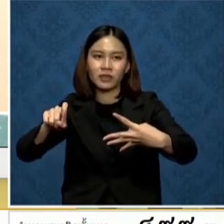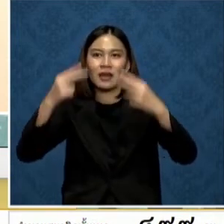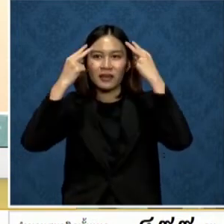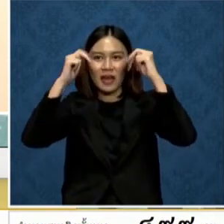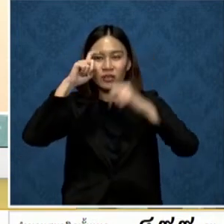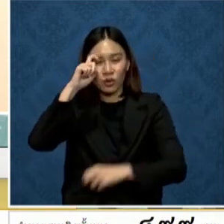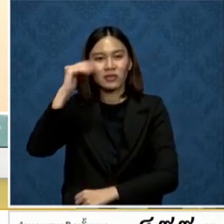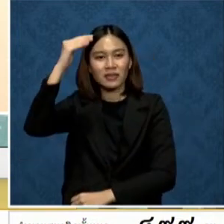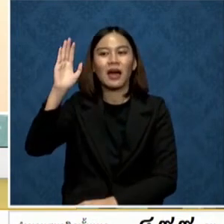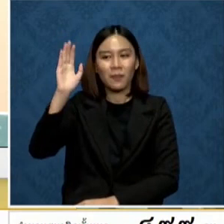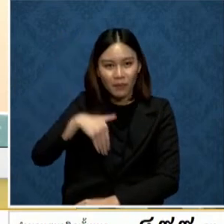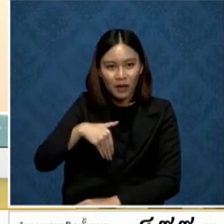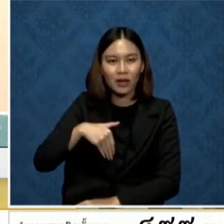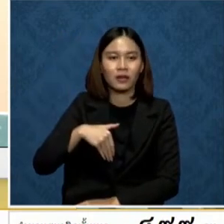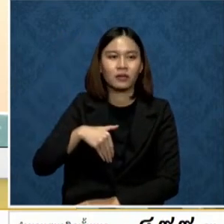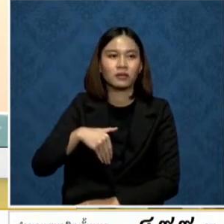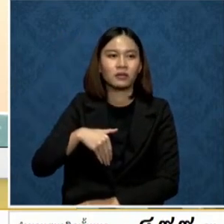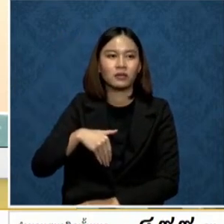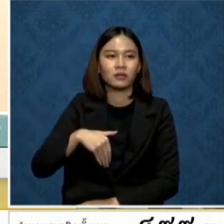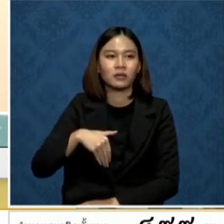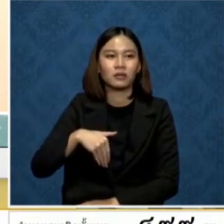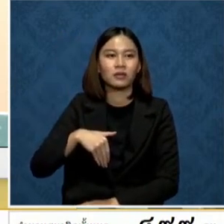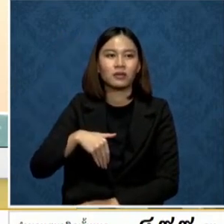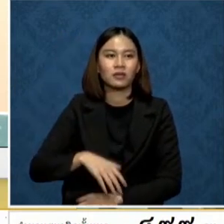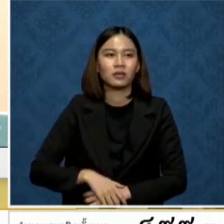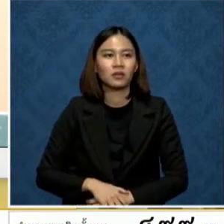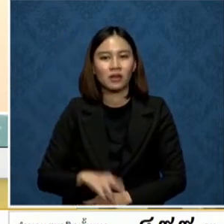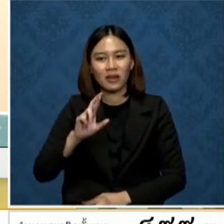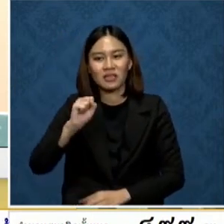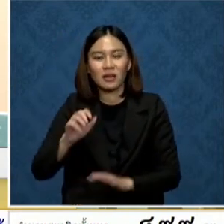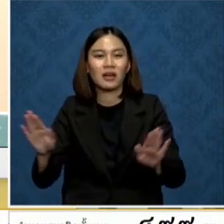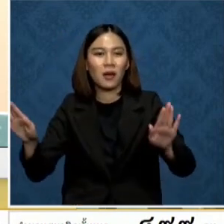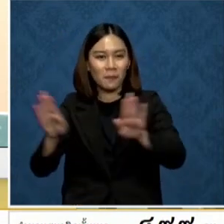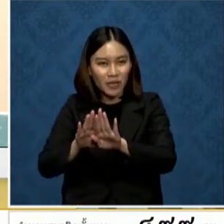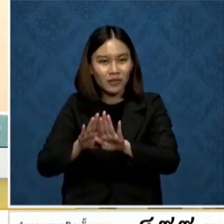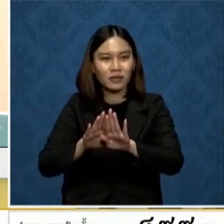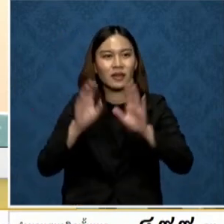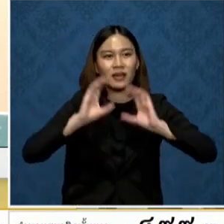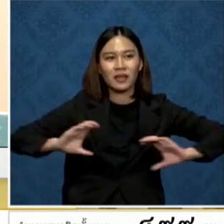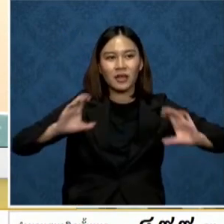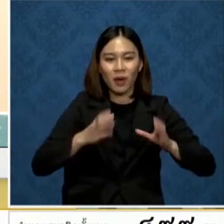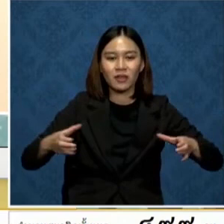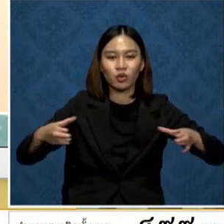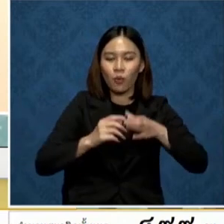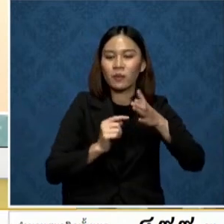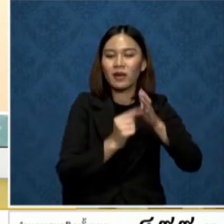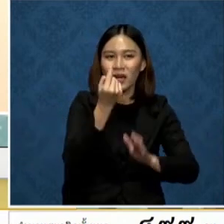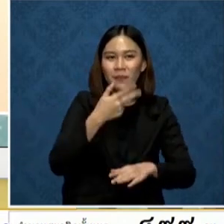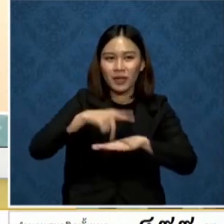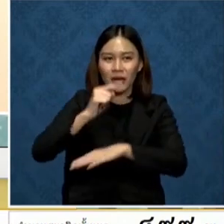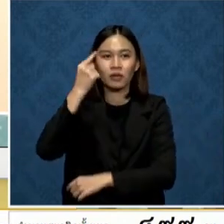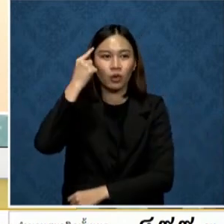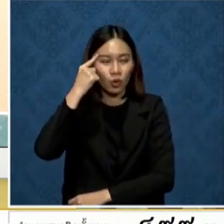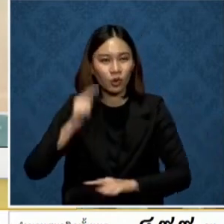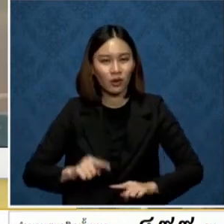เศรษฐาไม่ใช่ไม่มาตอบท่านก็มาตอบแล้วสภาก็ปิดแล้วรัฐบาลก็เพิ่งตั้งท่านประธานก็รู้